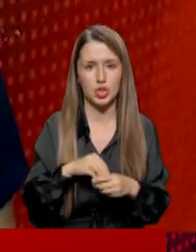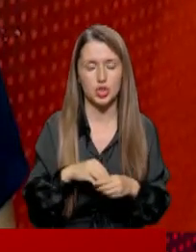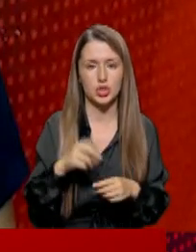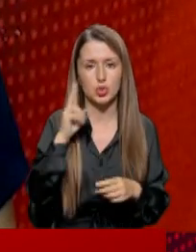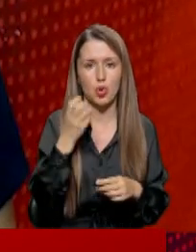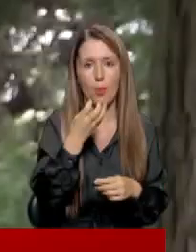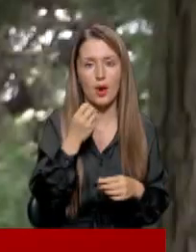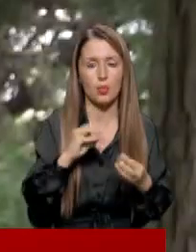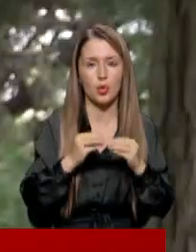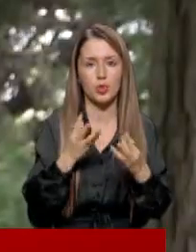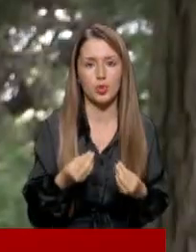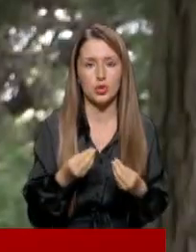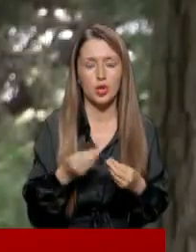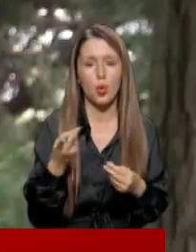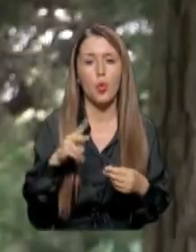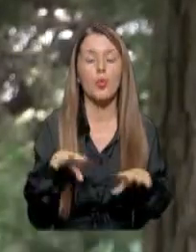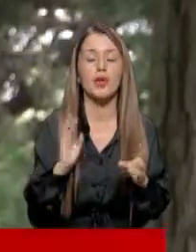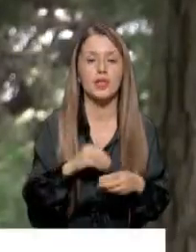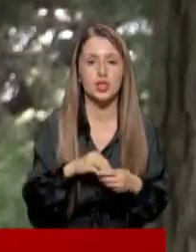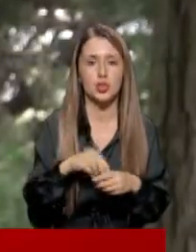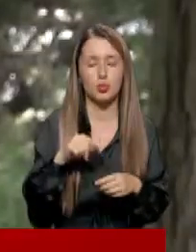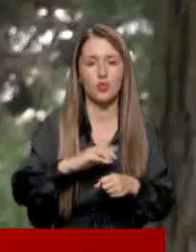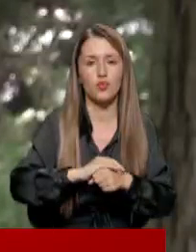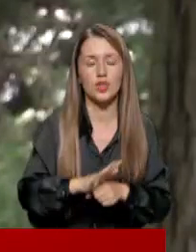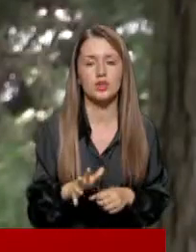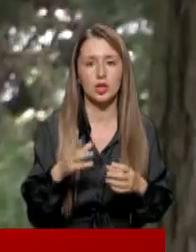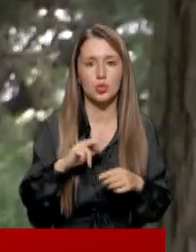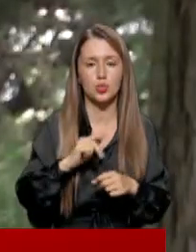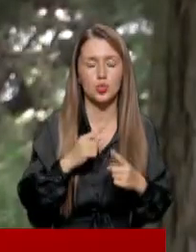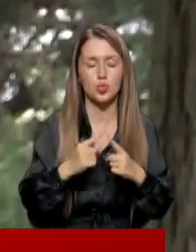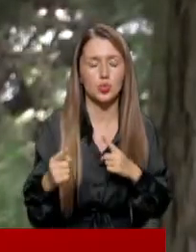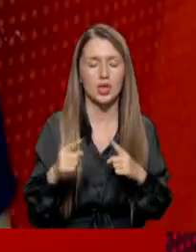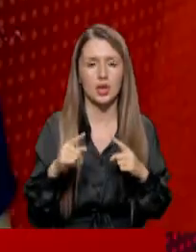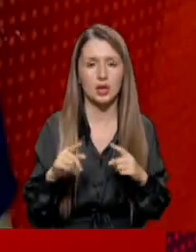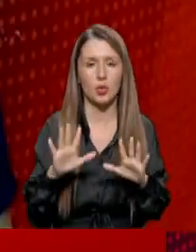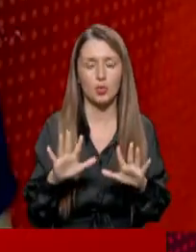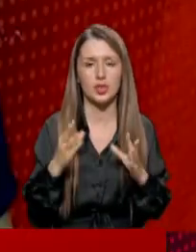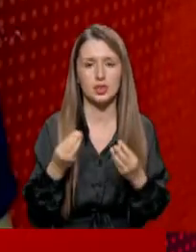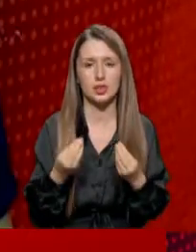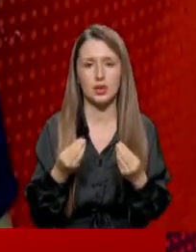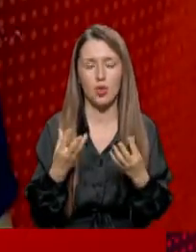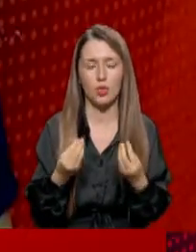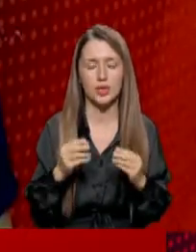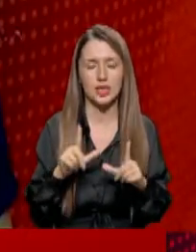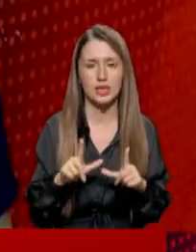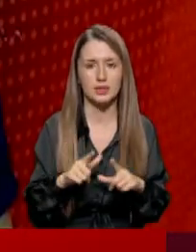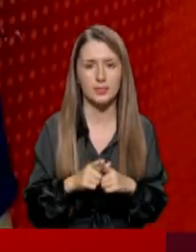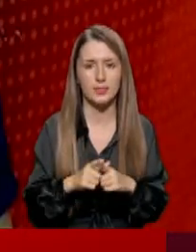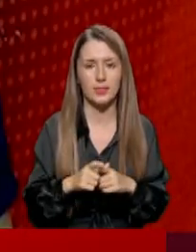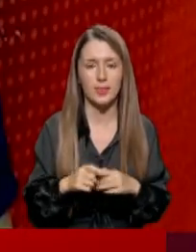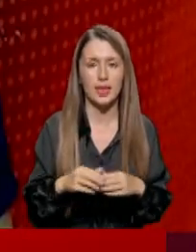sonbaharı sıkıntıya sokacak. Ölmemek için ne yapacaksınız? Bu virüsten uzak duracaksınız, korunacaksınız. El sıkışsanız bile lütfen